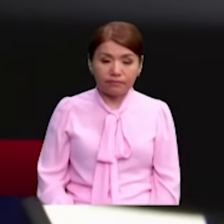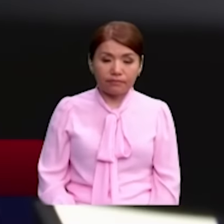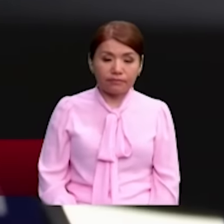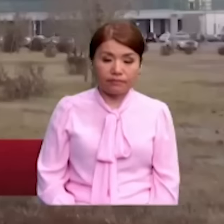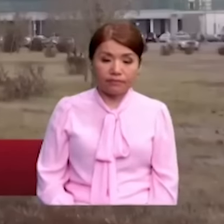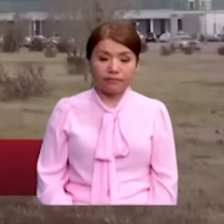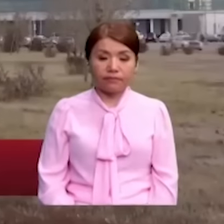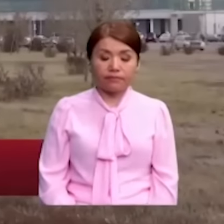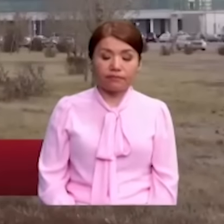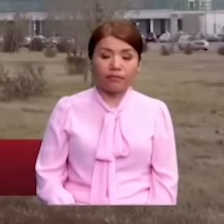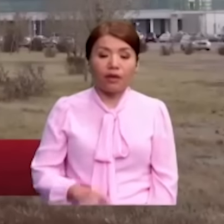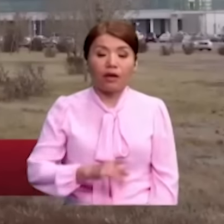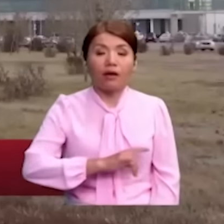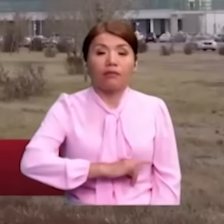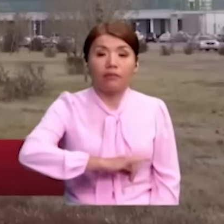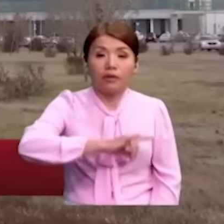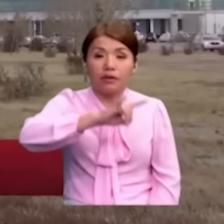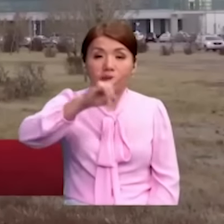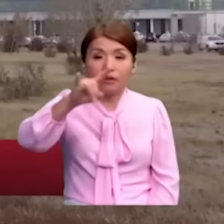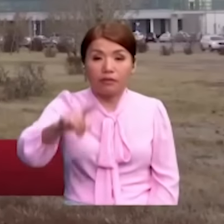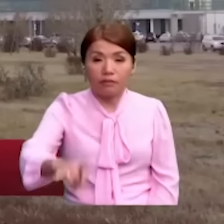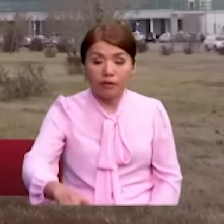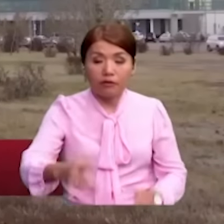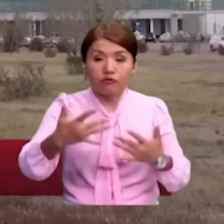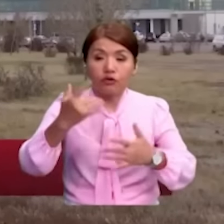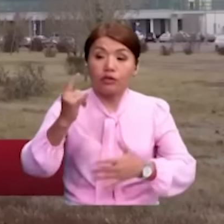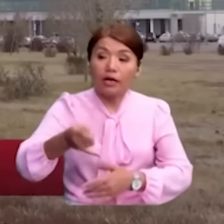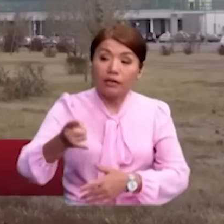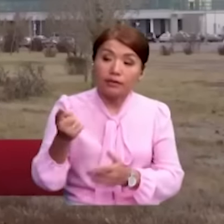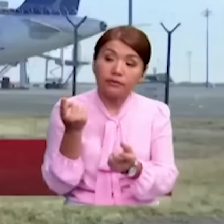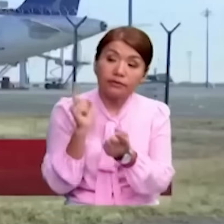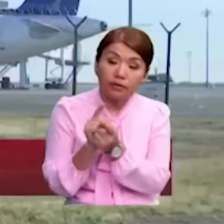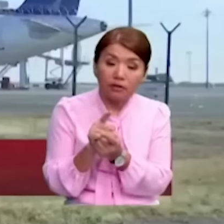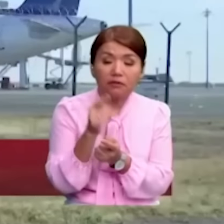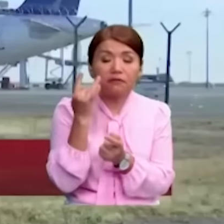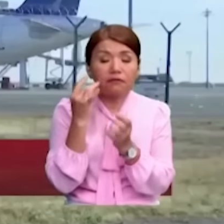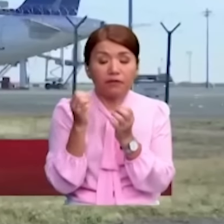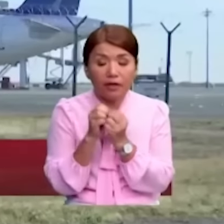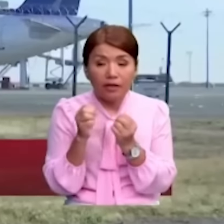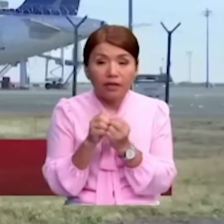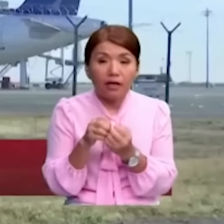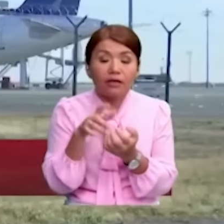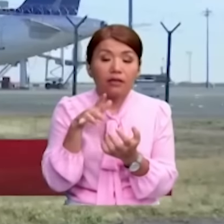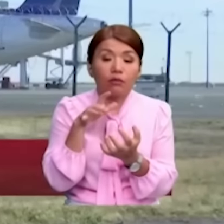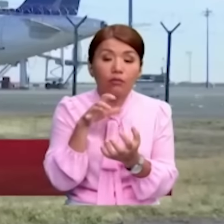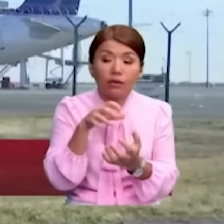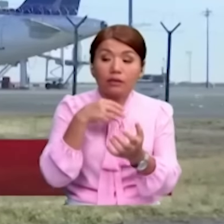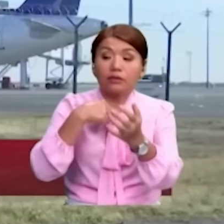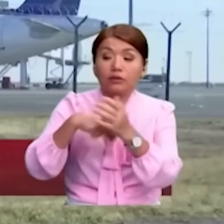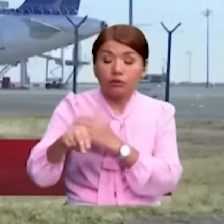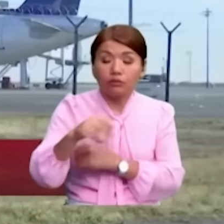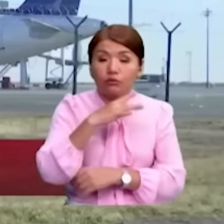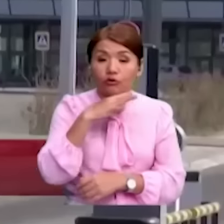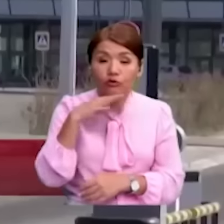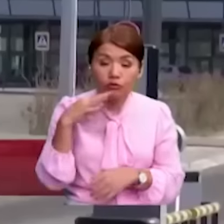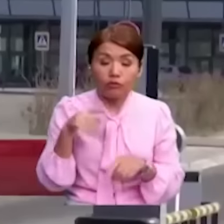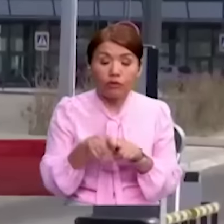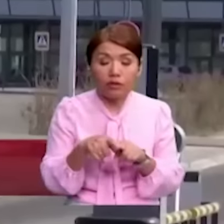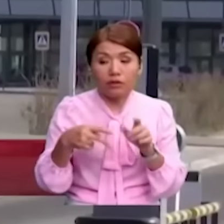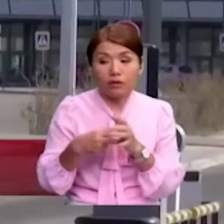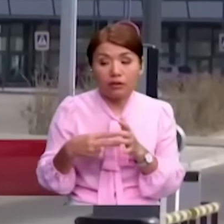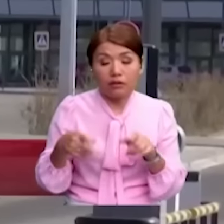10000. Әуежайдан шыққан беттегі таксистерге жолықсаңыз, еститініңіз осы. Автобус жолағын сатып алған жүргізушілер көбіне осындай баға